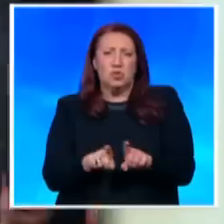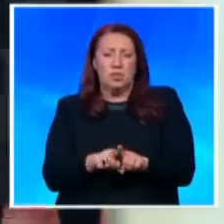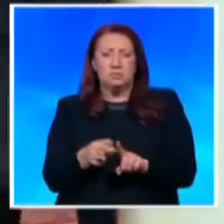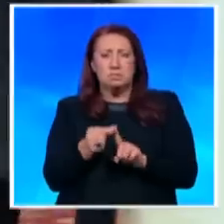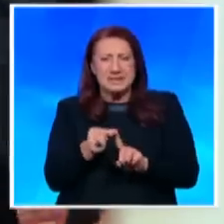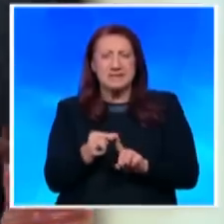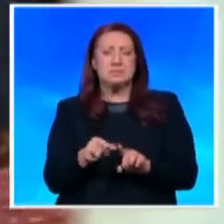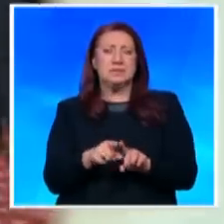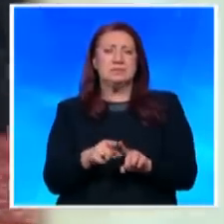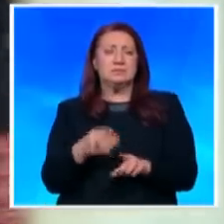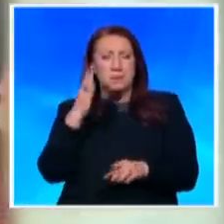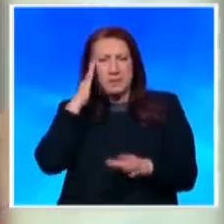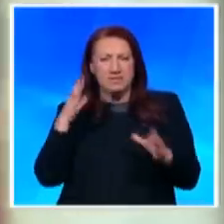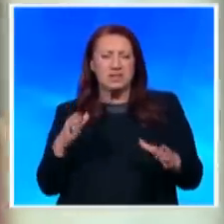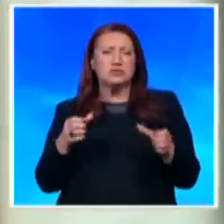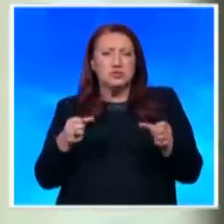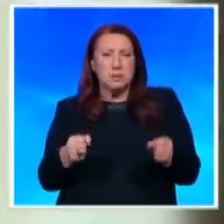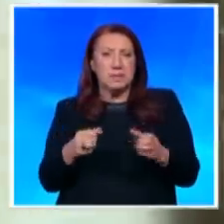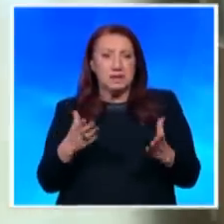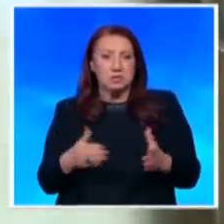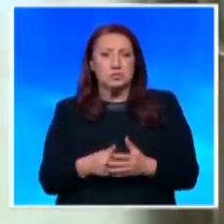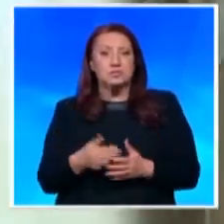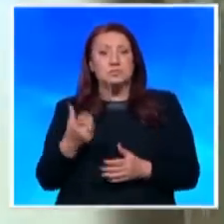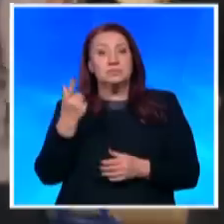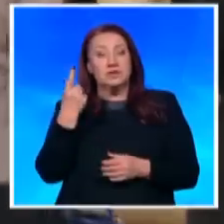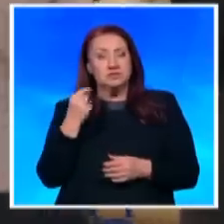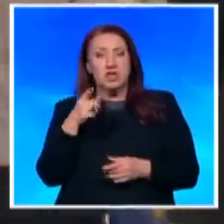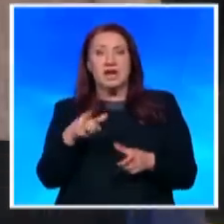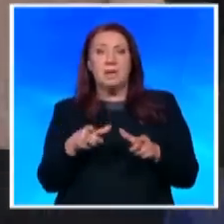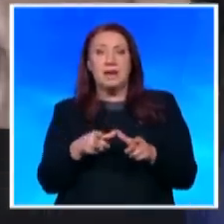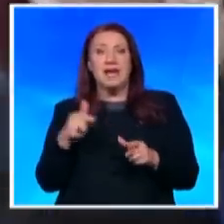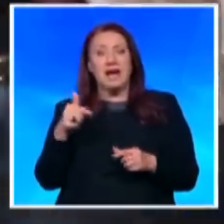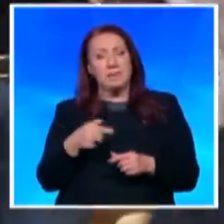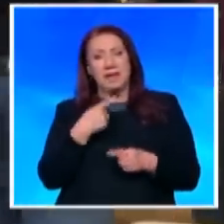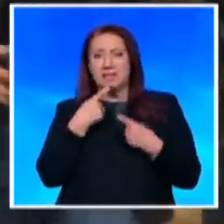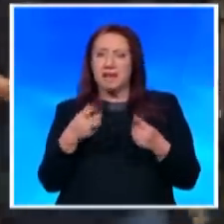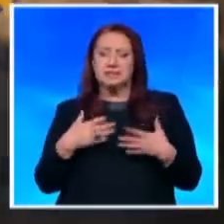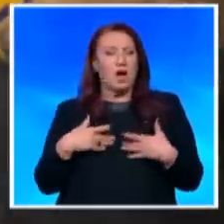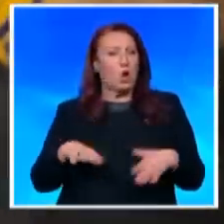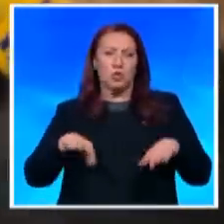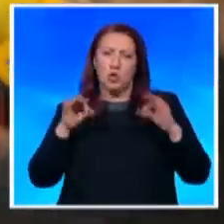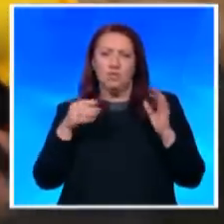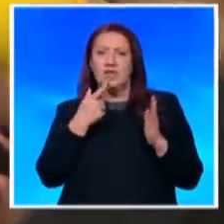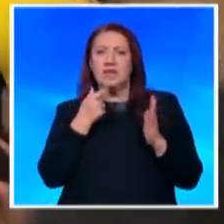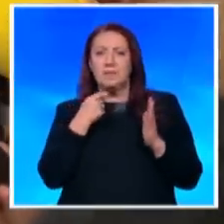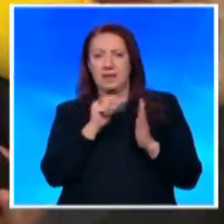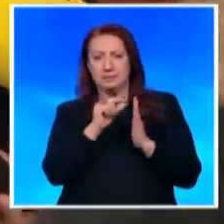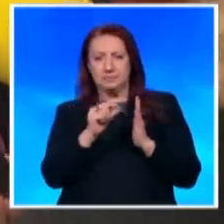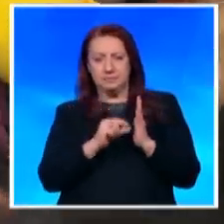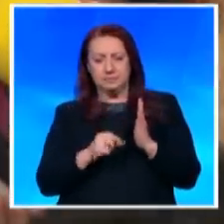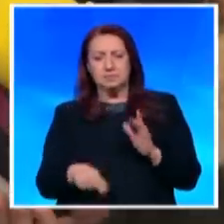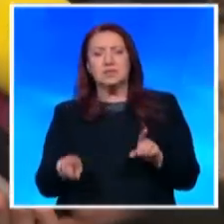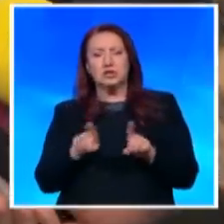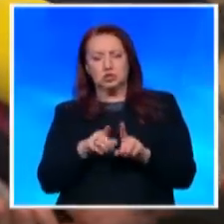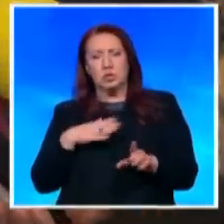правителството. Вчера Мария Габриел обяви, че е получила определена подкрепа и е готова със структура и състав на кабинет. Първо искам да благодаря за